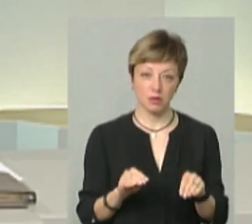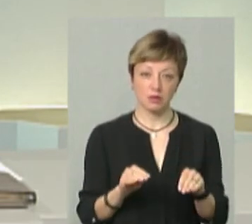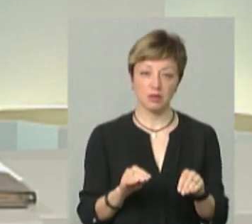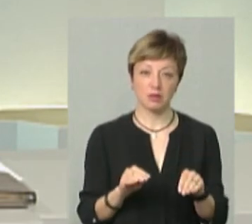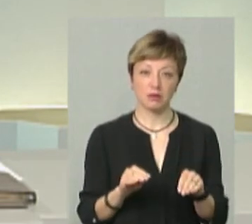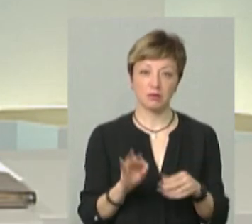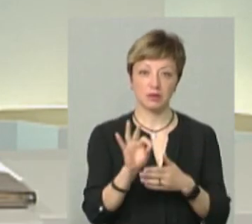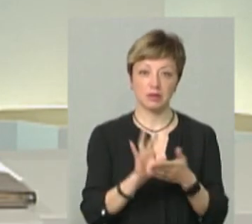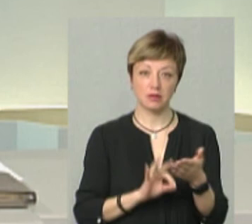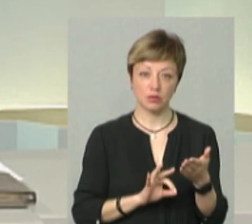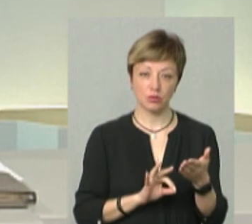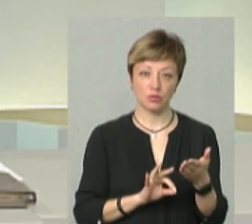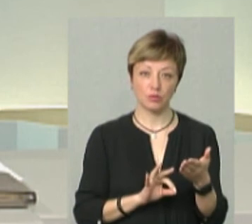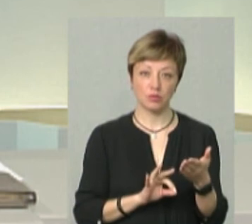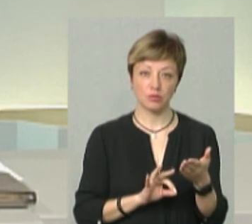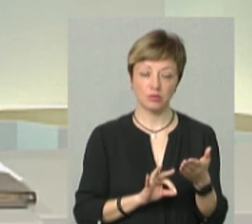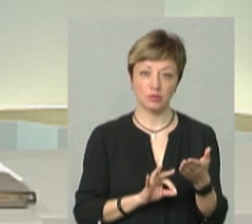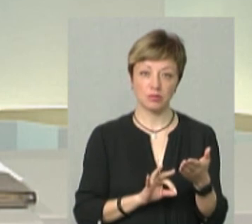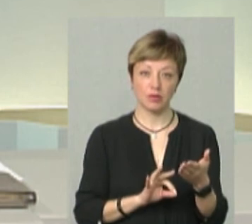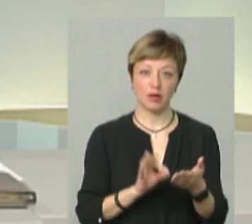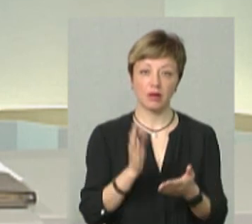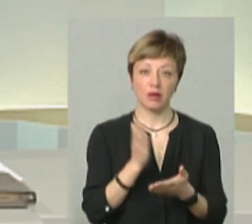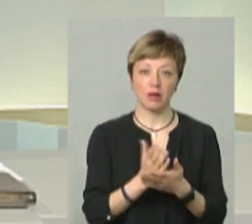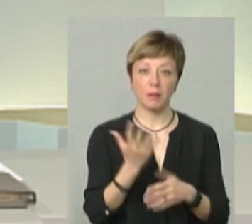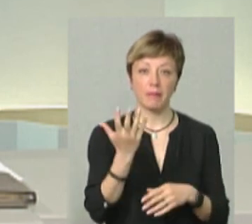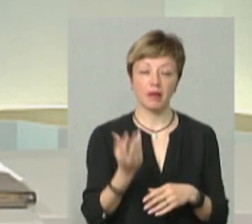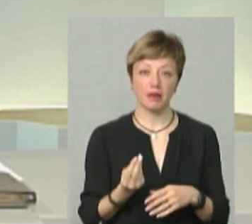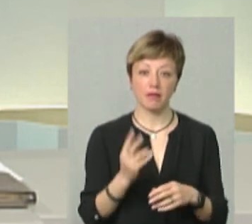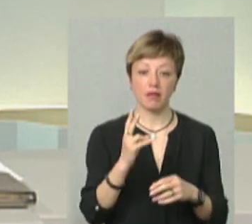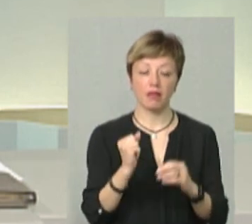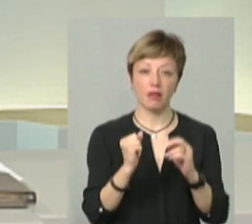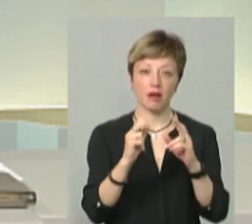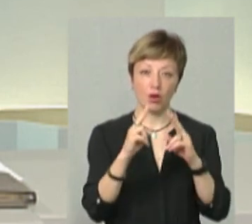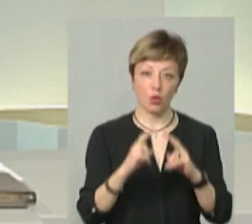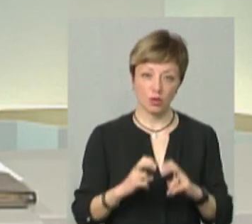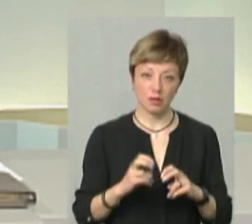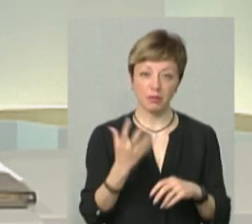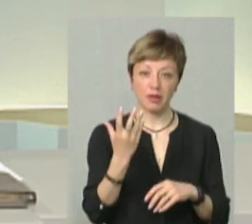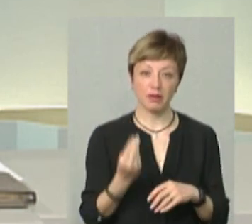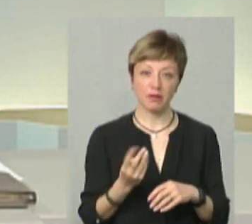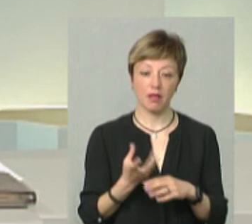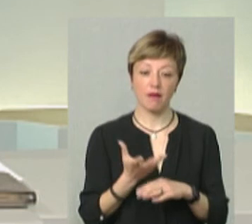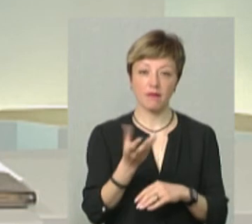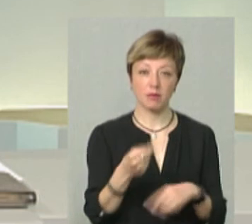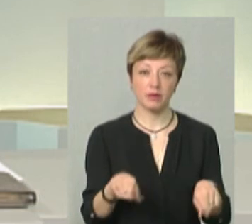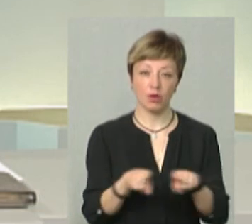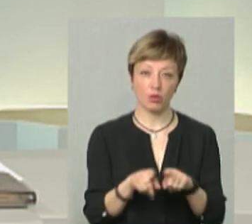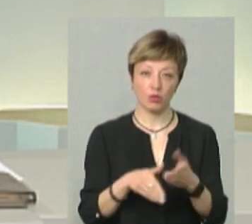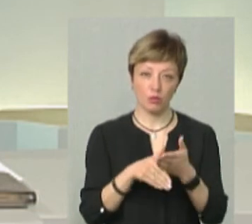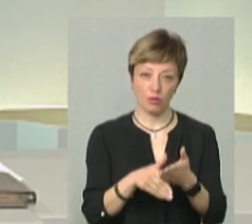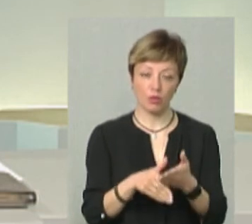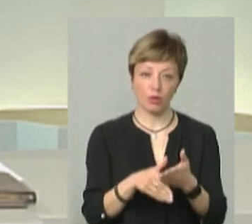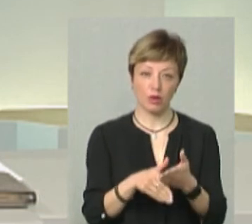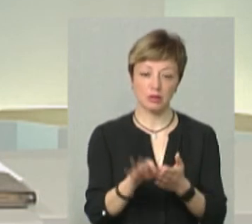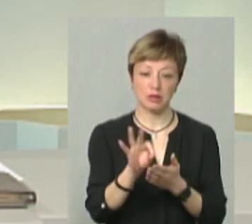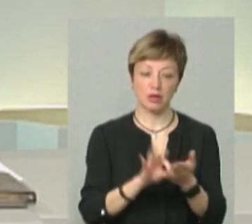відомість. І ми йому сразу, у нас там є 5 днів на розгляд, 3 дні на розгляд і 5 днів на виплату такої допомоги. І